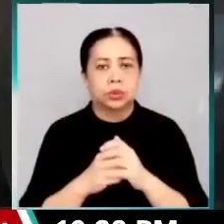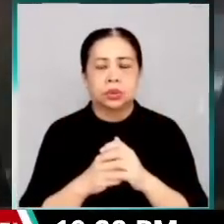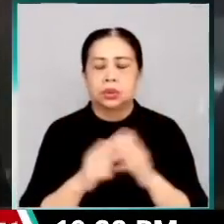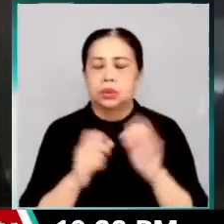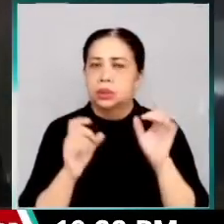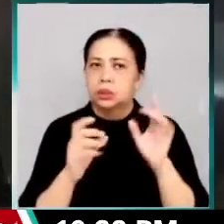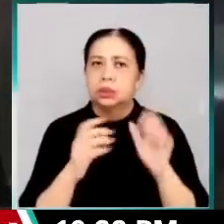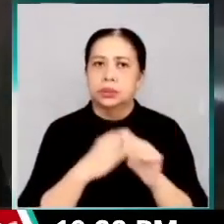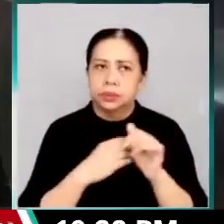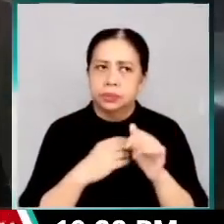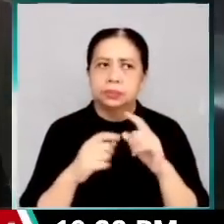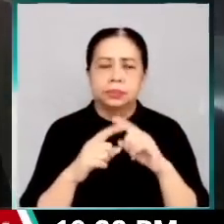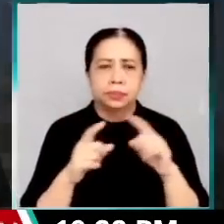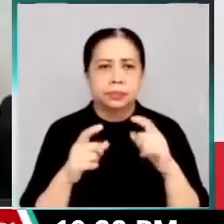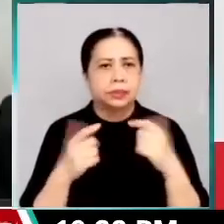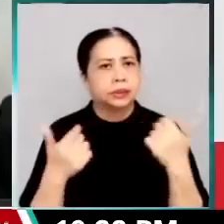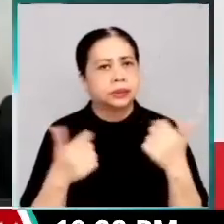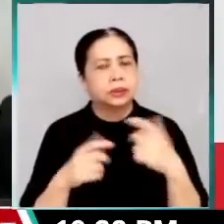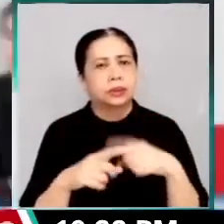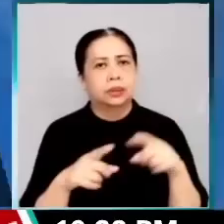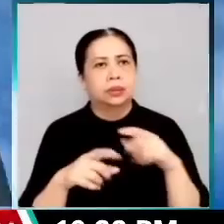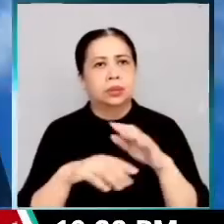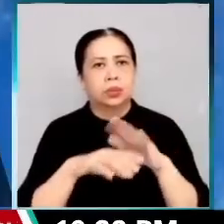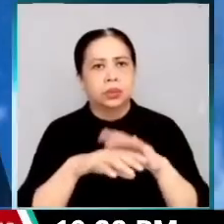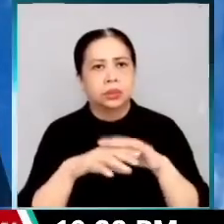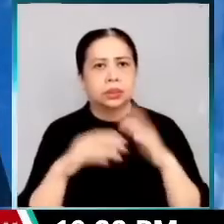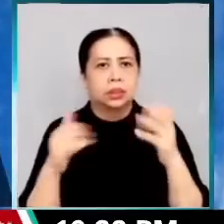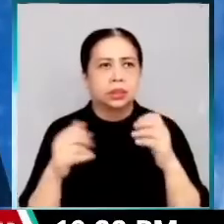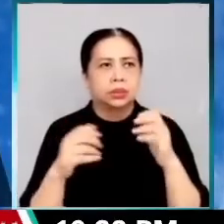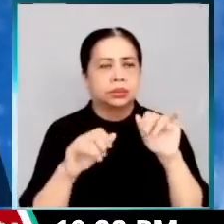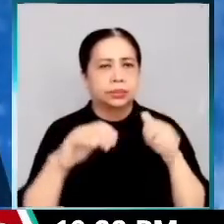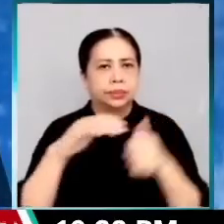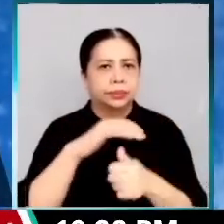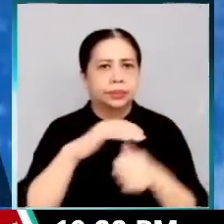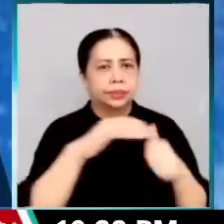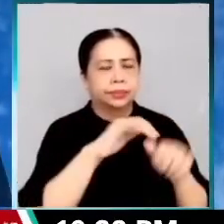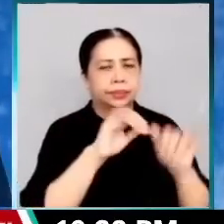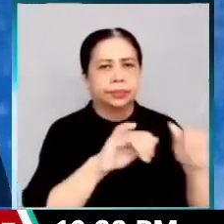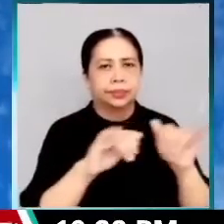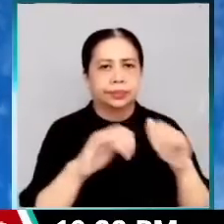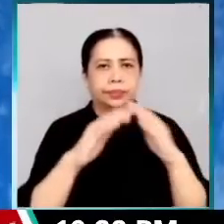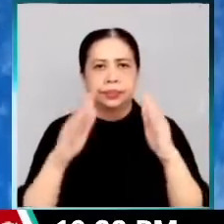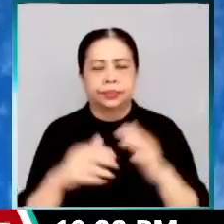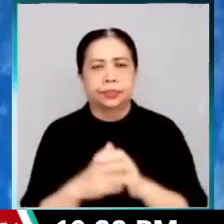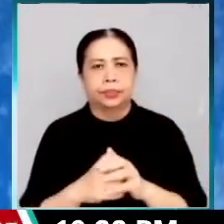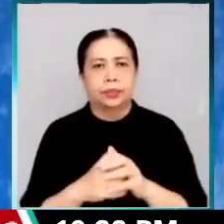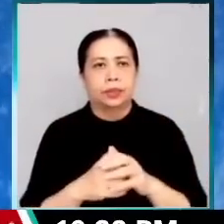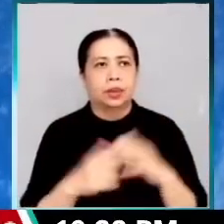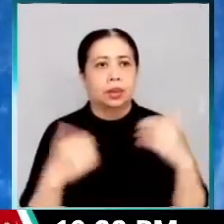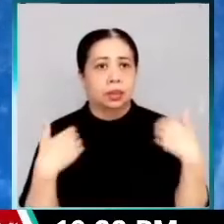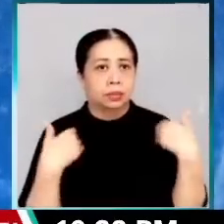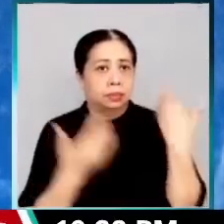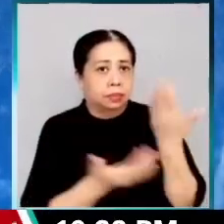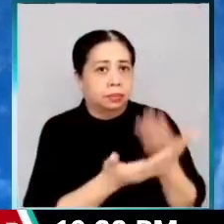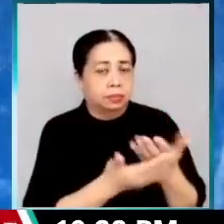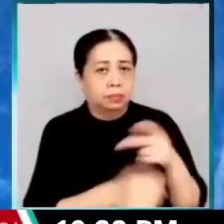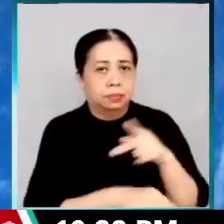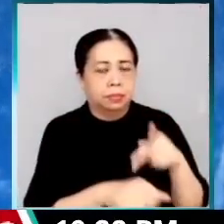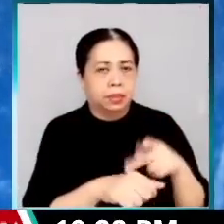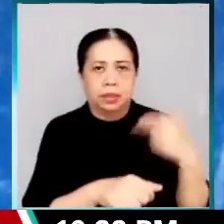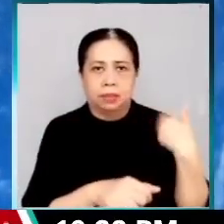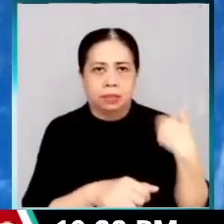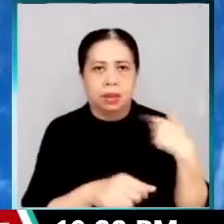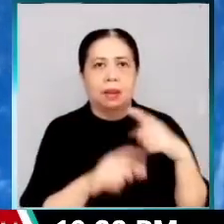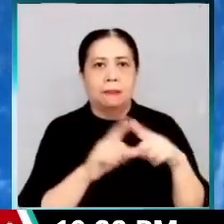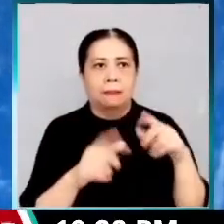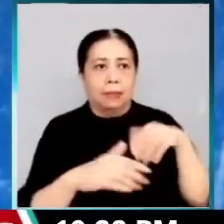very life-threatening. Take the warnings now and take shelter. Bagamat hindi direktang tatama sa kalupaan ng Pilipinas sa bagyong tatawagin Betty, pagpasok ng